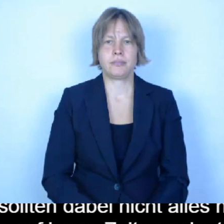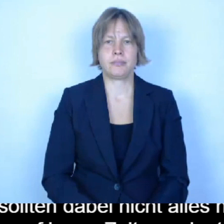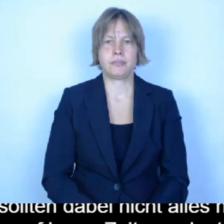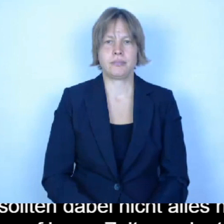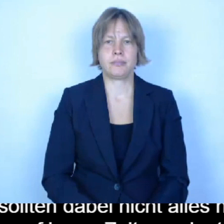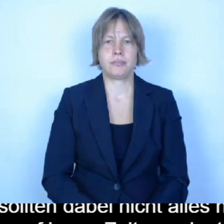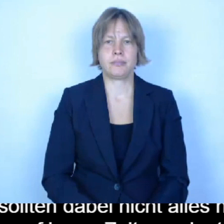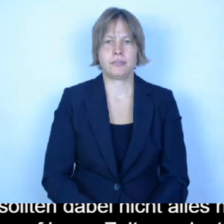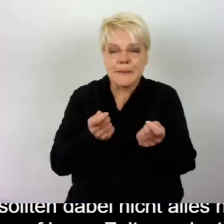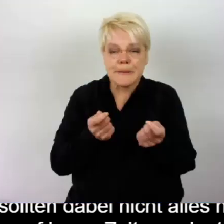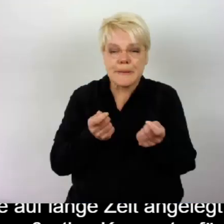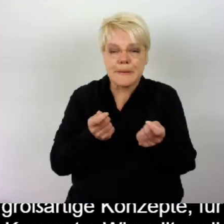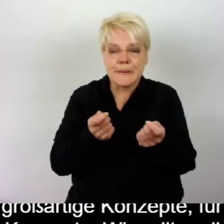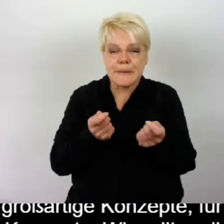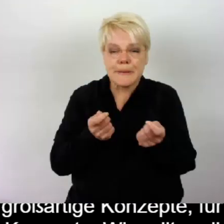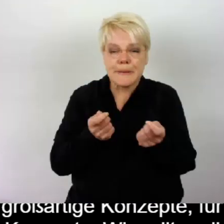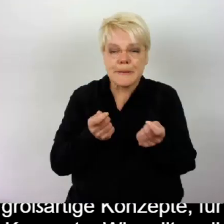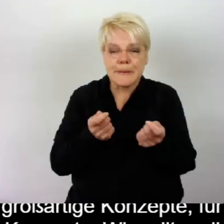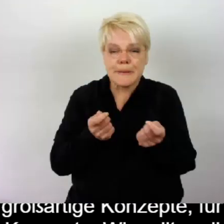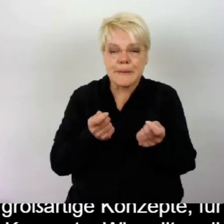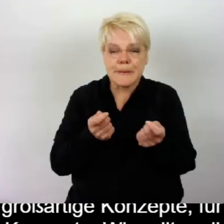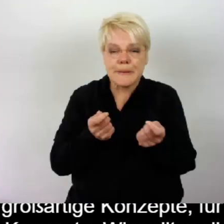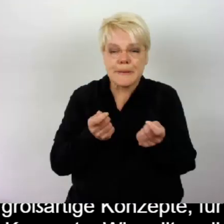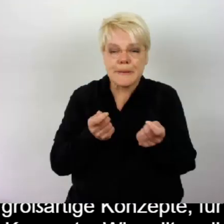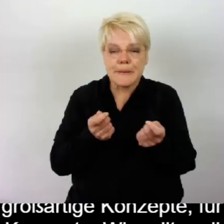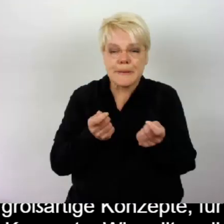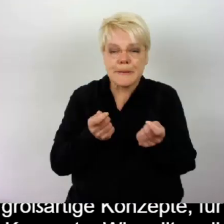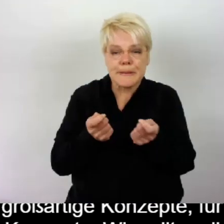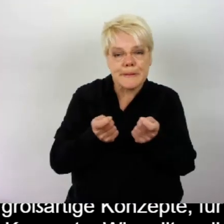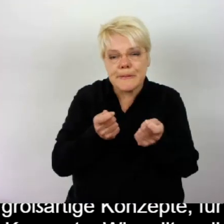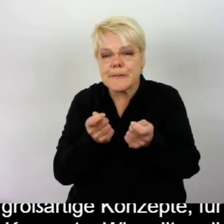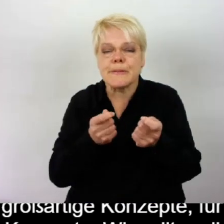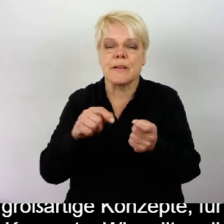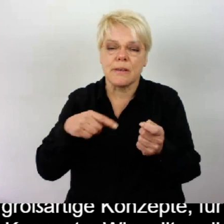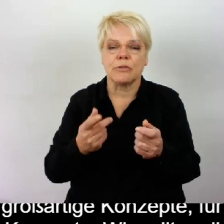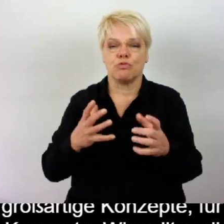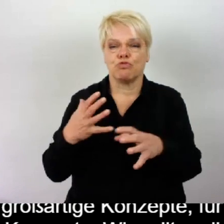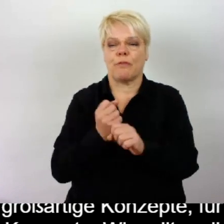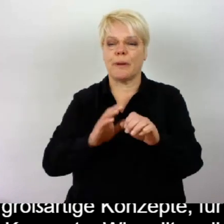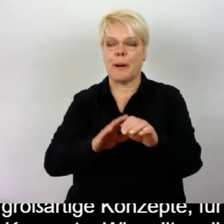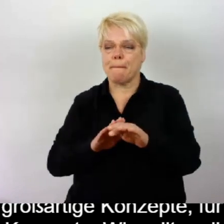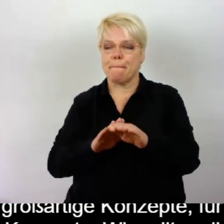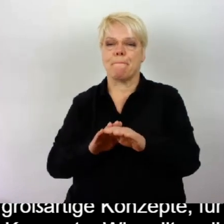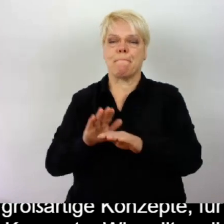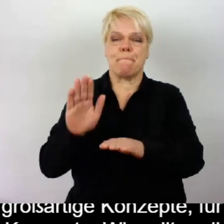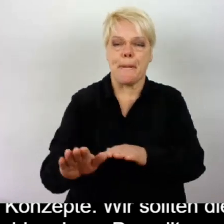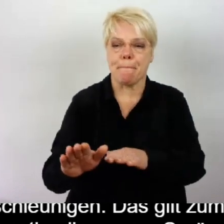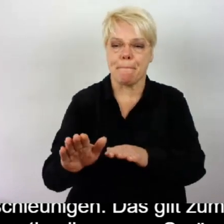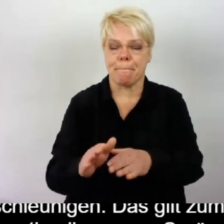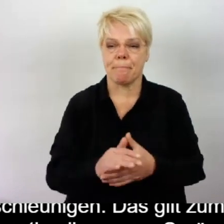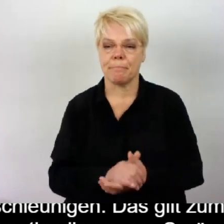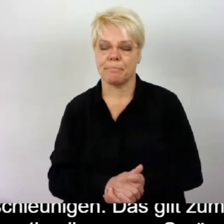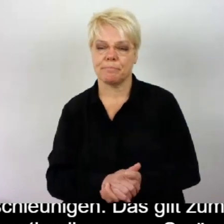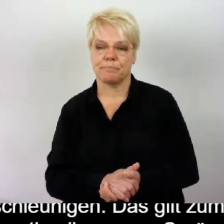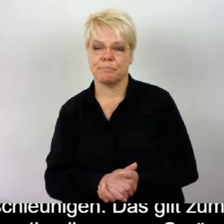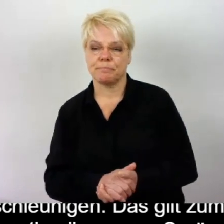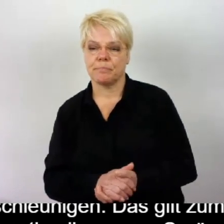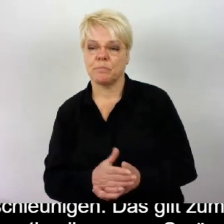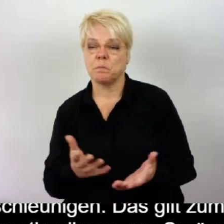neue Formen des Zugangs zu finden. Und dieses Neuerlernte, auch gerade an innovativer